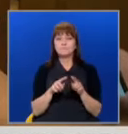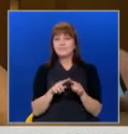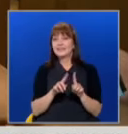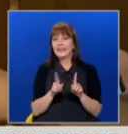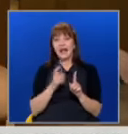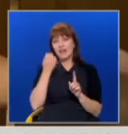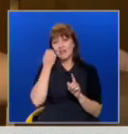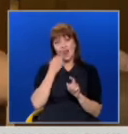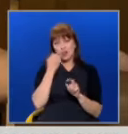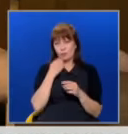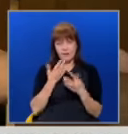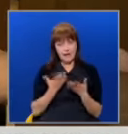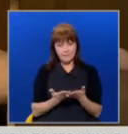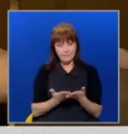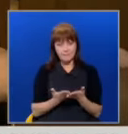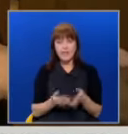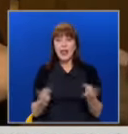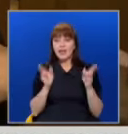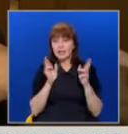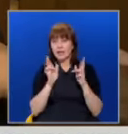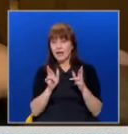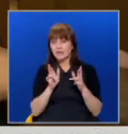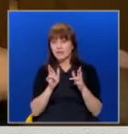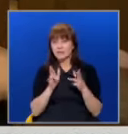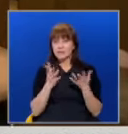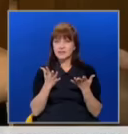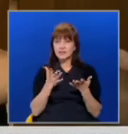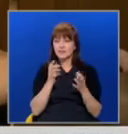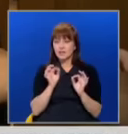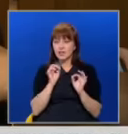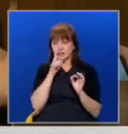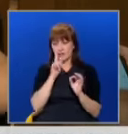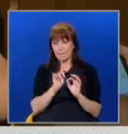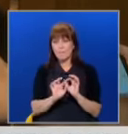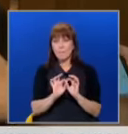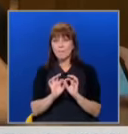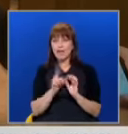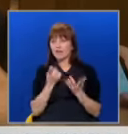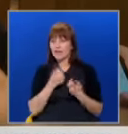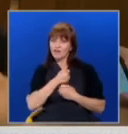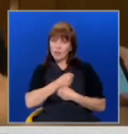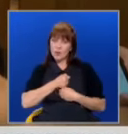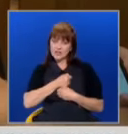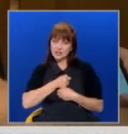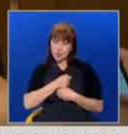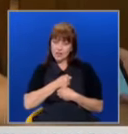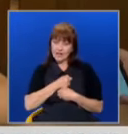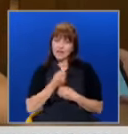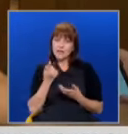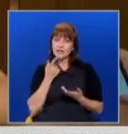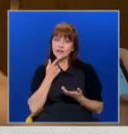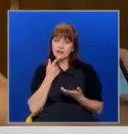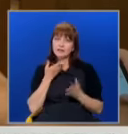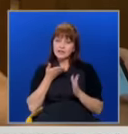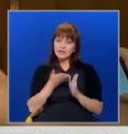не е добър знак от тази гледна точка. Надявам се просто да става дума за моментен, някакво затруднение логистично и да пристъпим